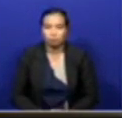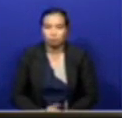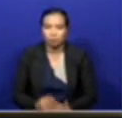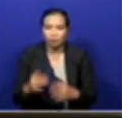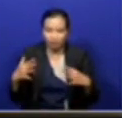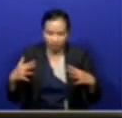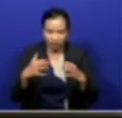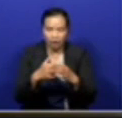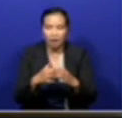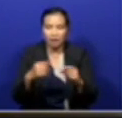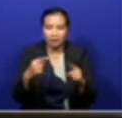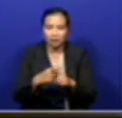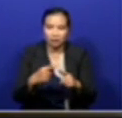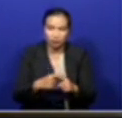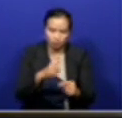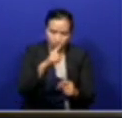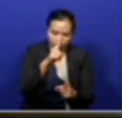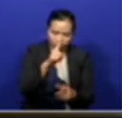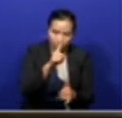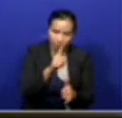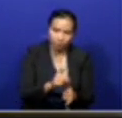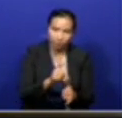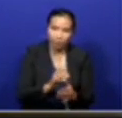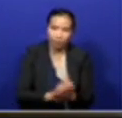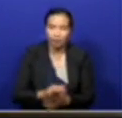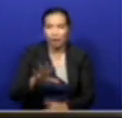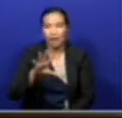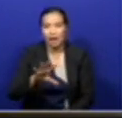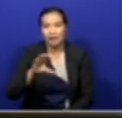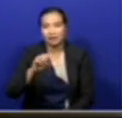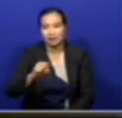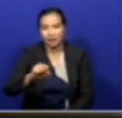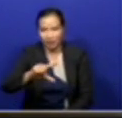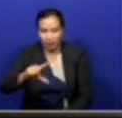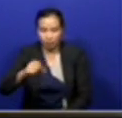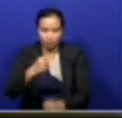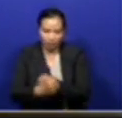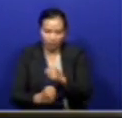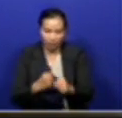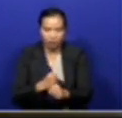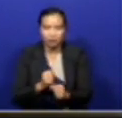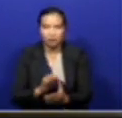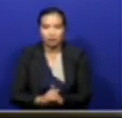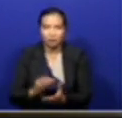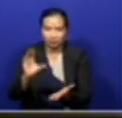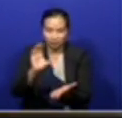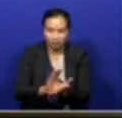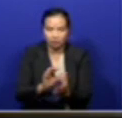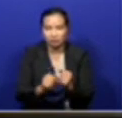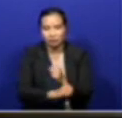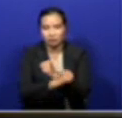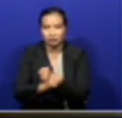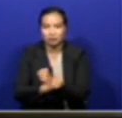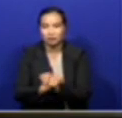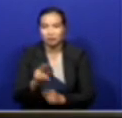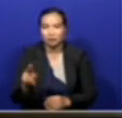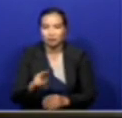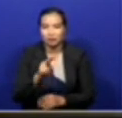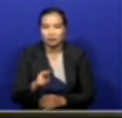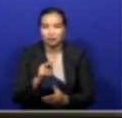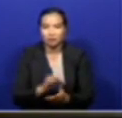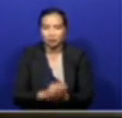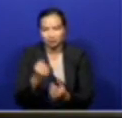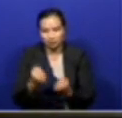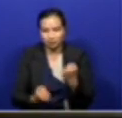ตุเจ็บตายสูญเสียกว่า 500,000 ล้านบาทต่อปีกองทุนเพื่อความปลอดภัยในการใช้รถใช้ถน